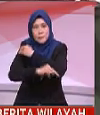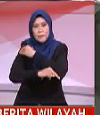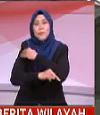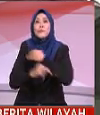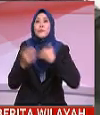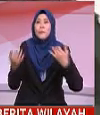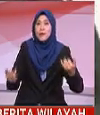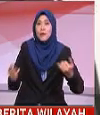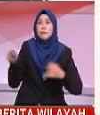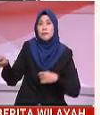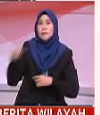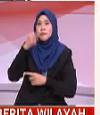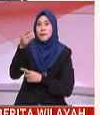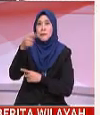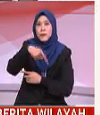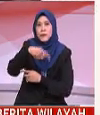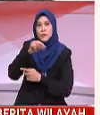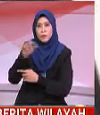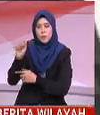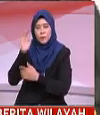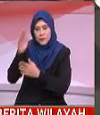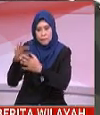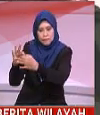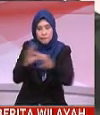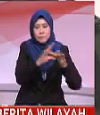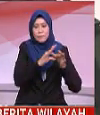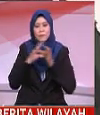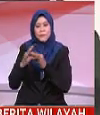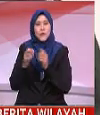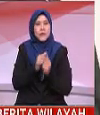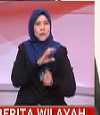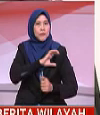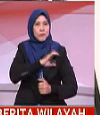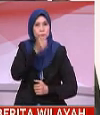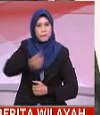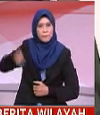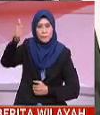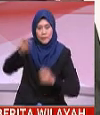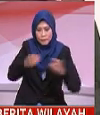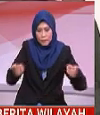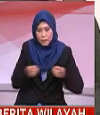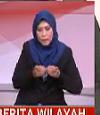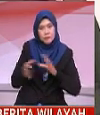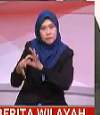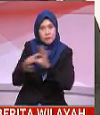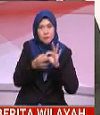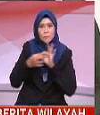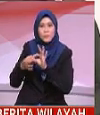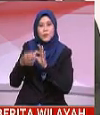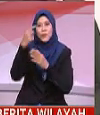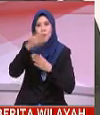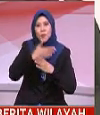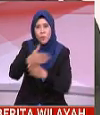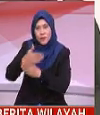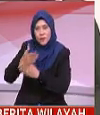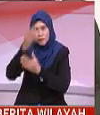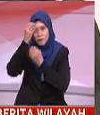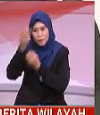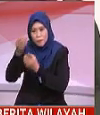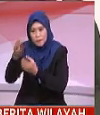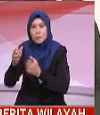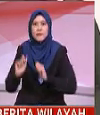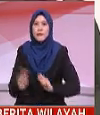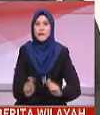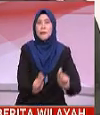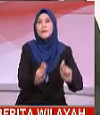Manca menambah PJA juga akan bekerjasama dengan ketua polis daerah di setiap sektor melalui perkongsian maklumat dan